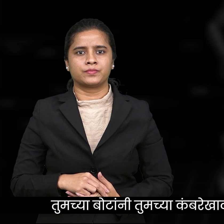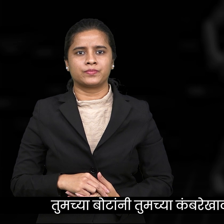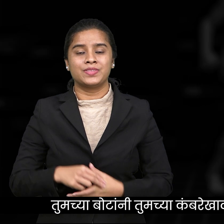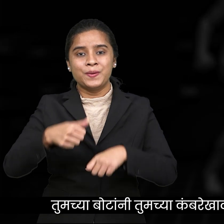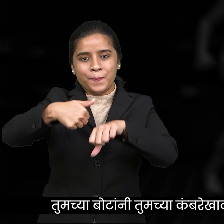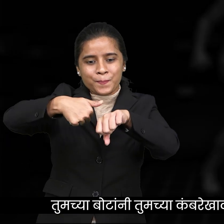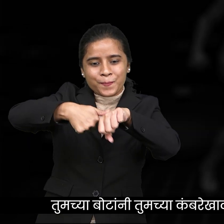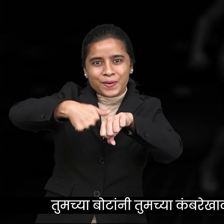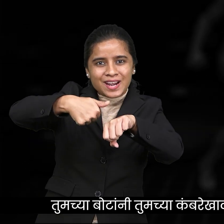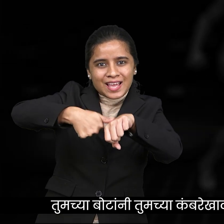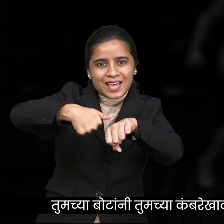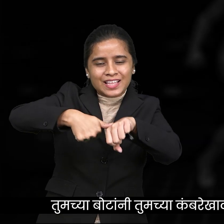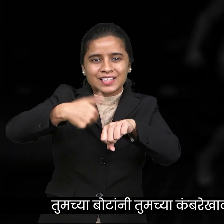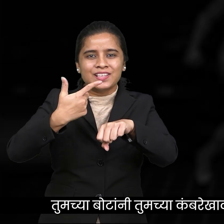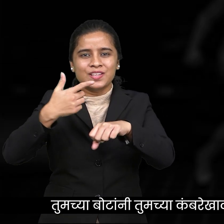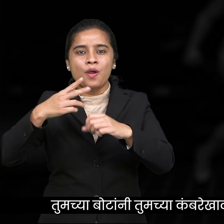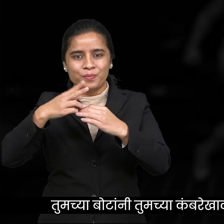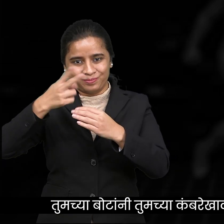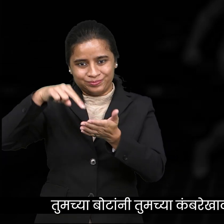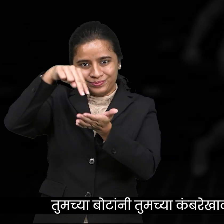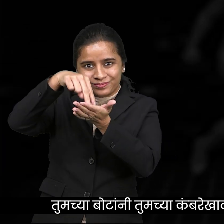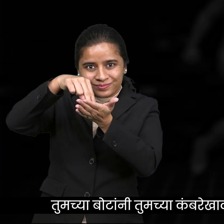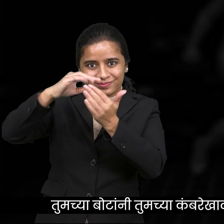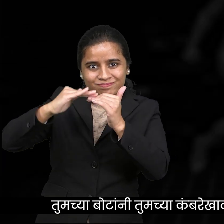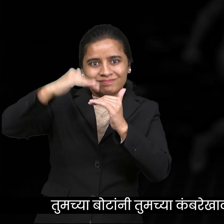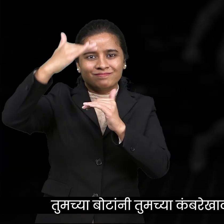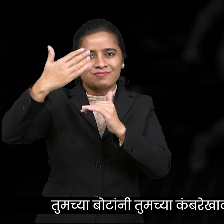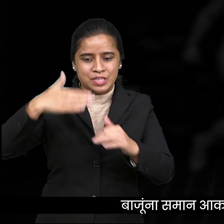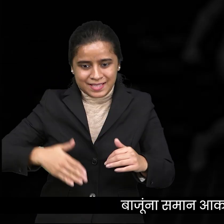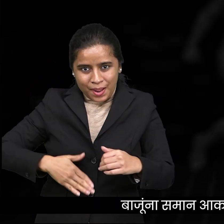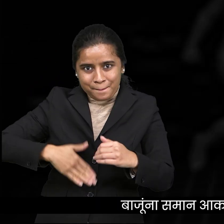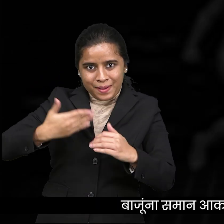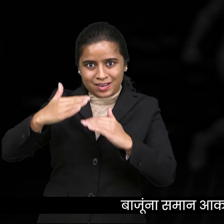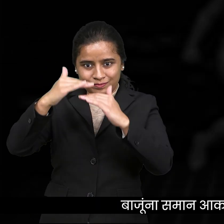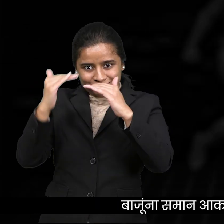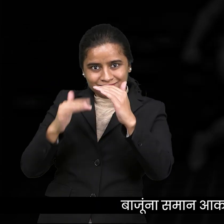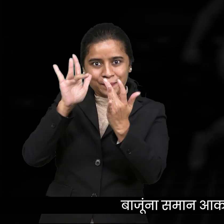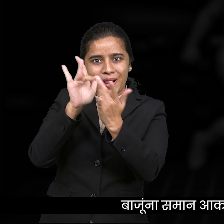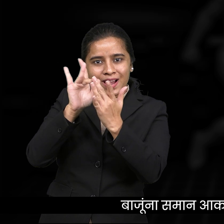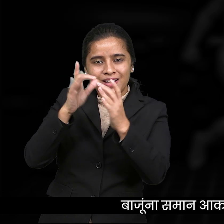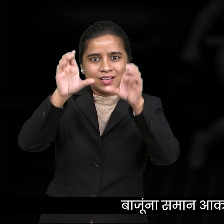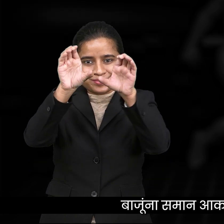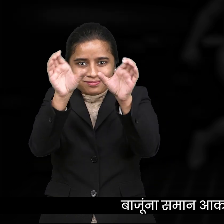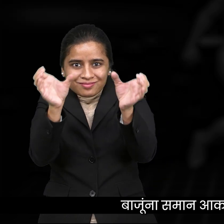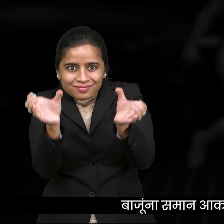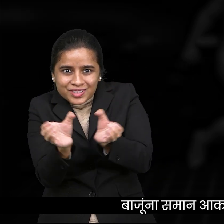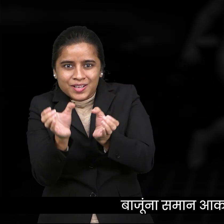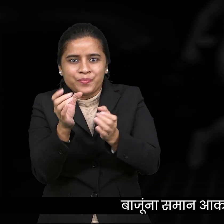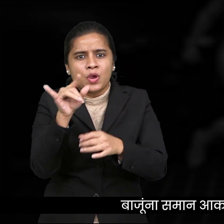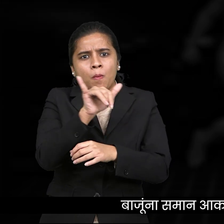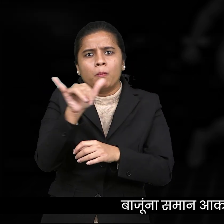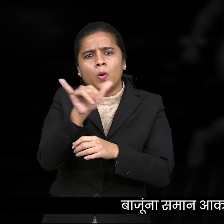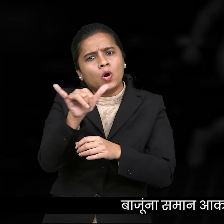तुमच्या बोटांनी तुमच्या कमरेखालील भाग दाबा आणि तुमच्या शरीराच्या दोन्ही बाजूंना समान आकाराची हाडे जाणवतात का ते